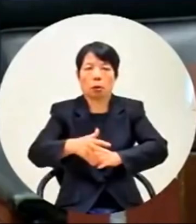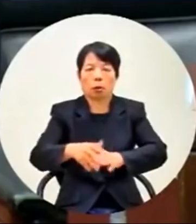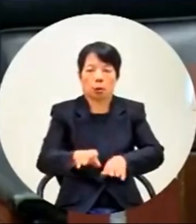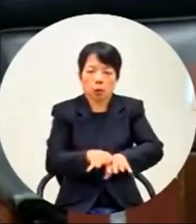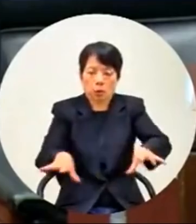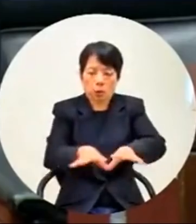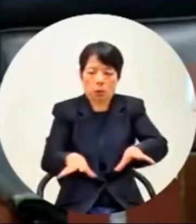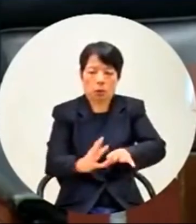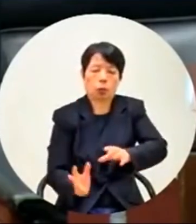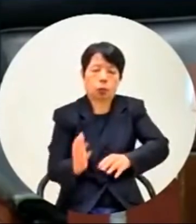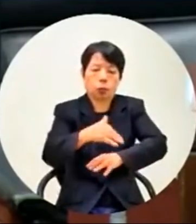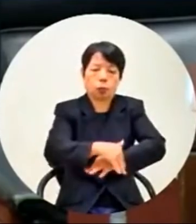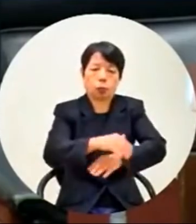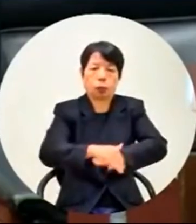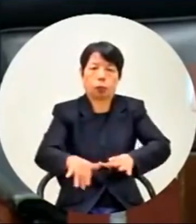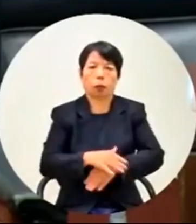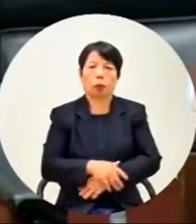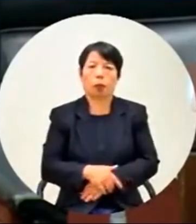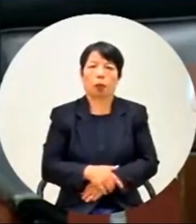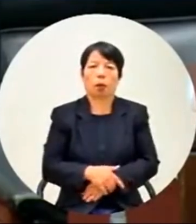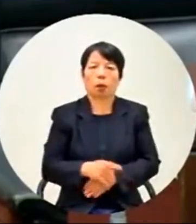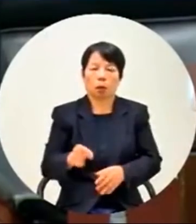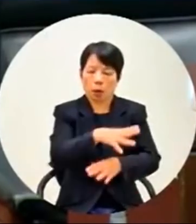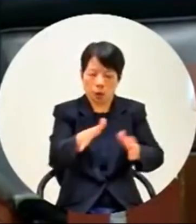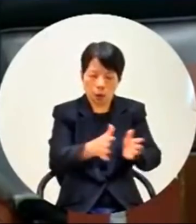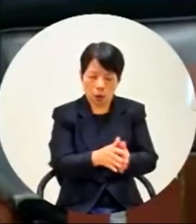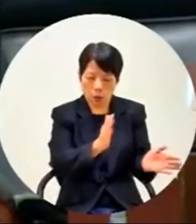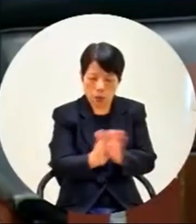体性的规划都没有做，然后你就把它写进去